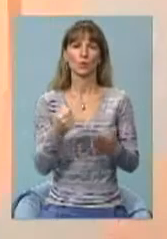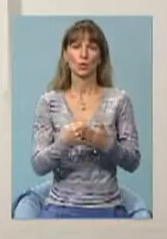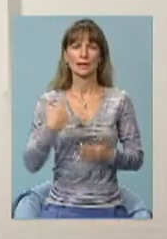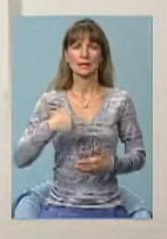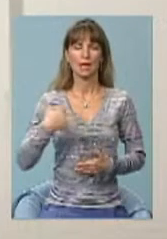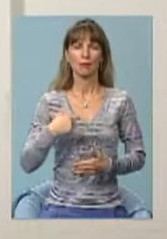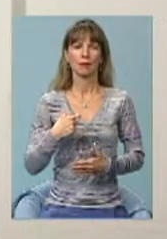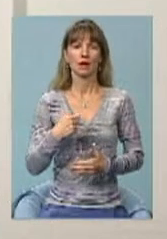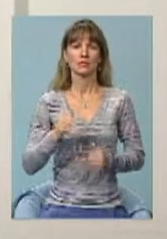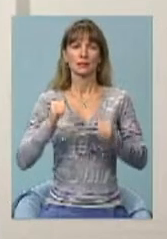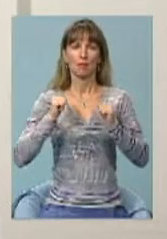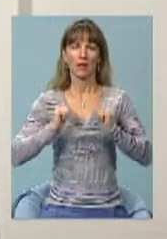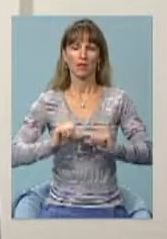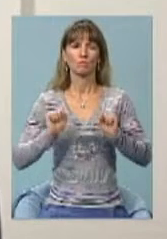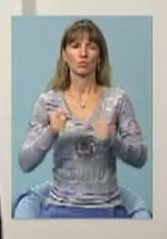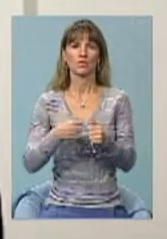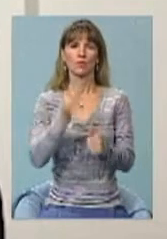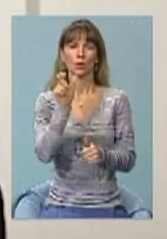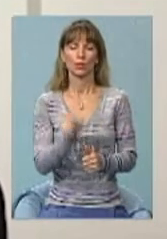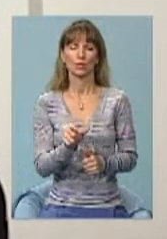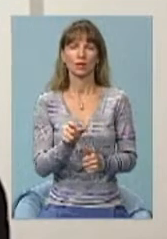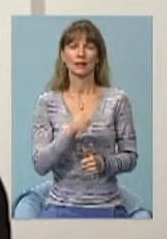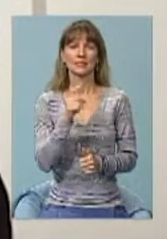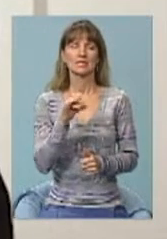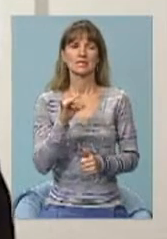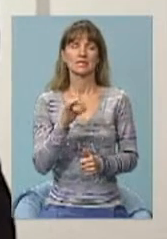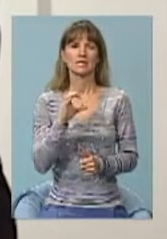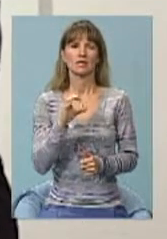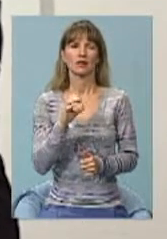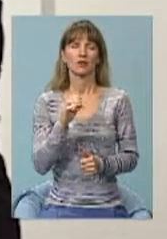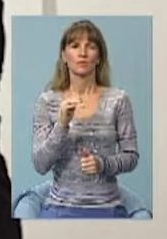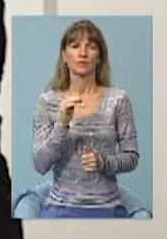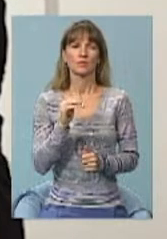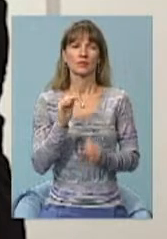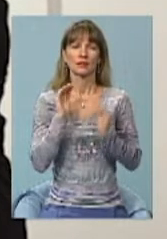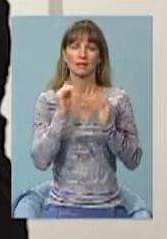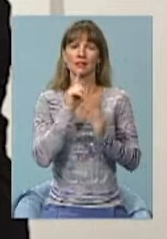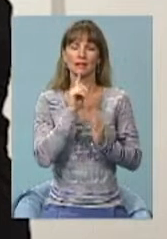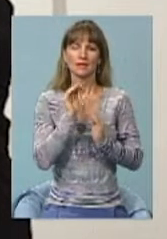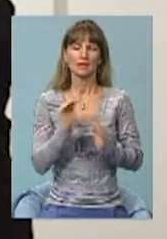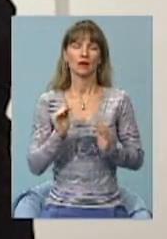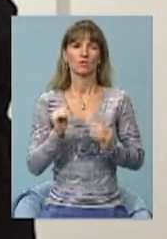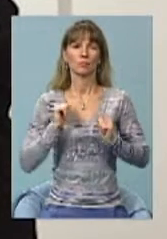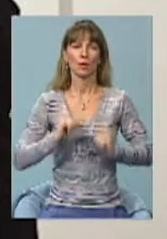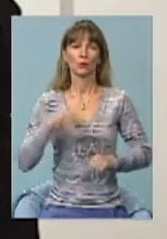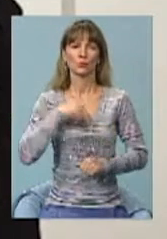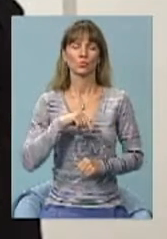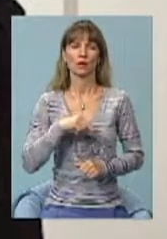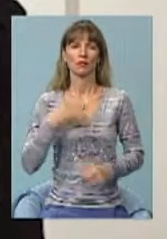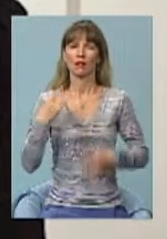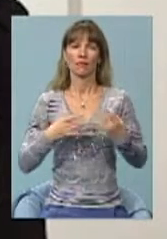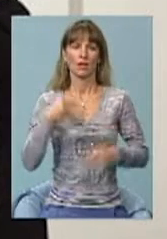себе. Смиренну можна назвати людину зі скромною душею, ввічливою, негордовитим та невпертим